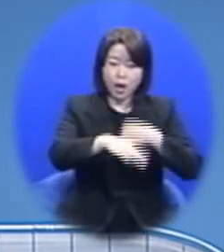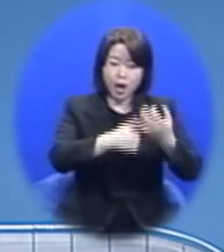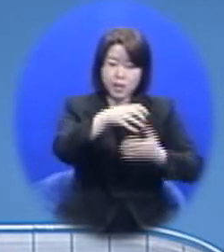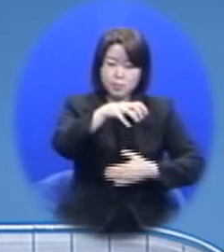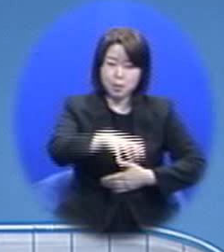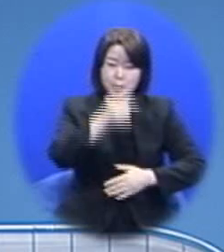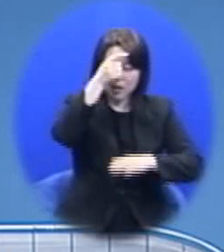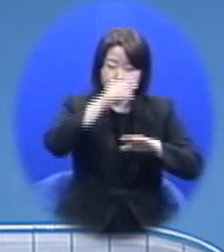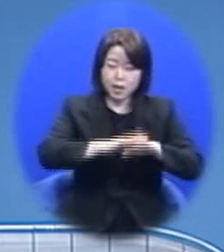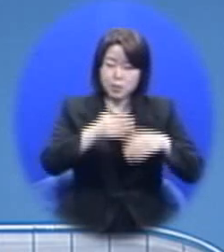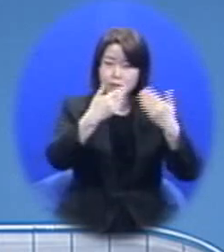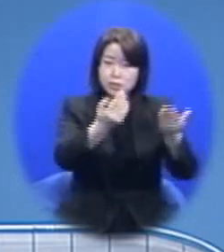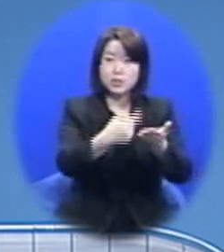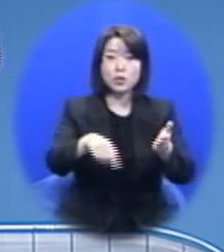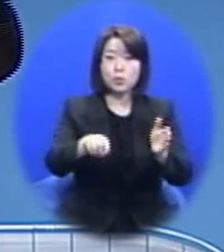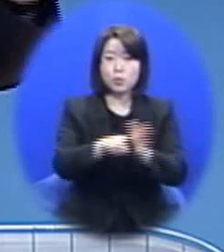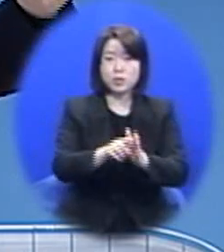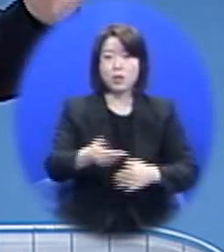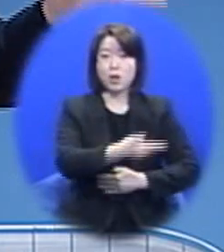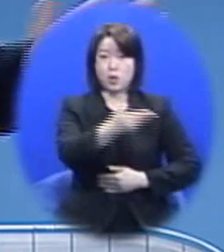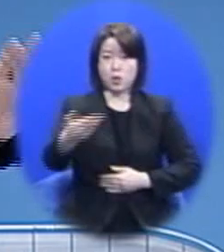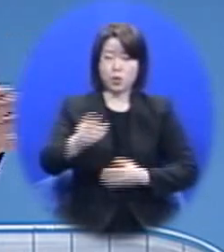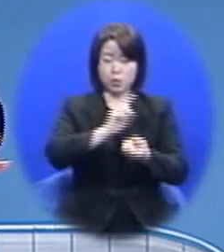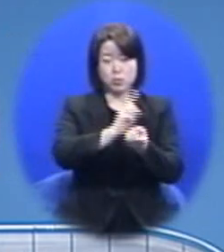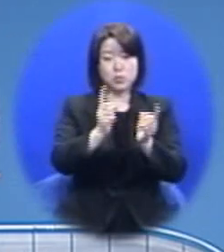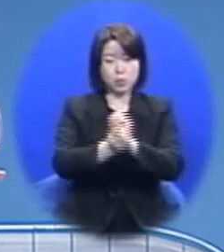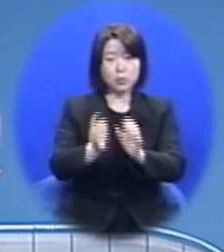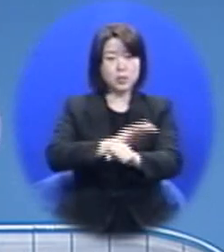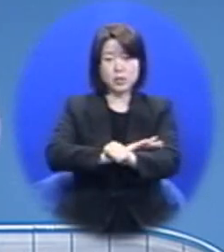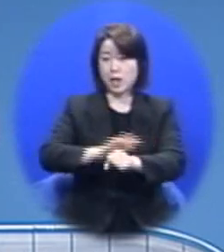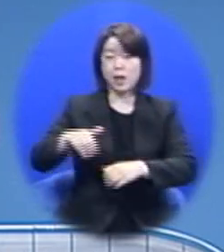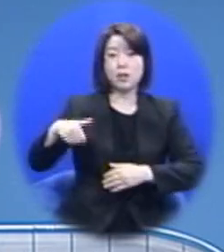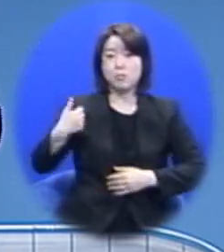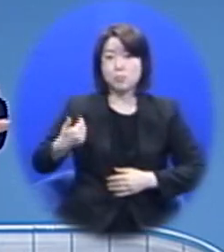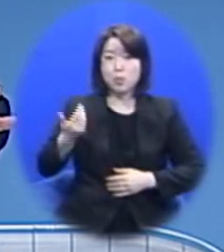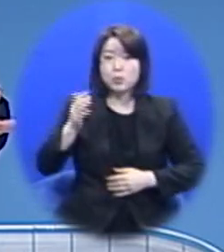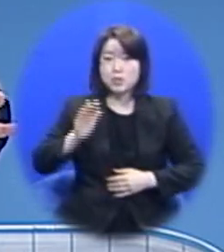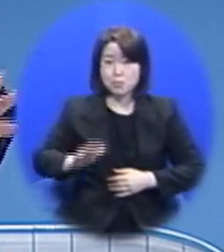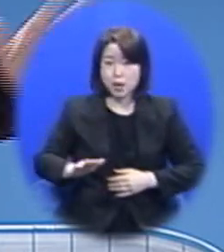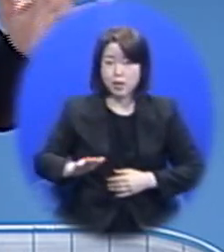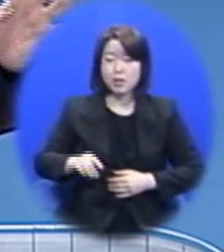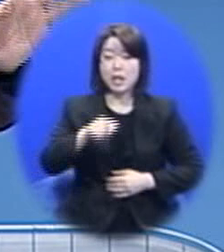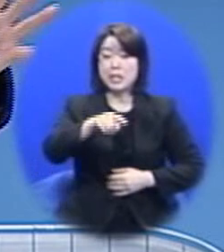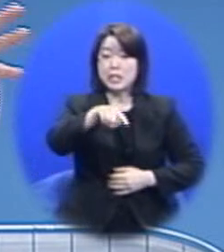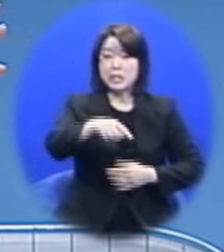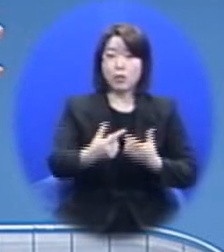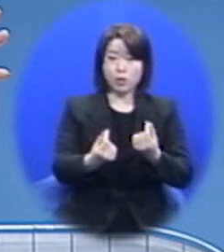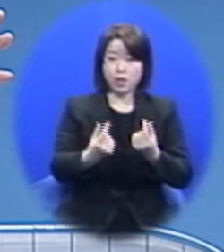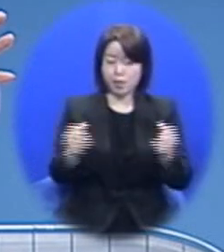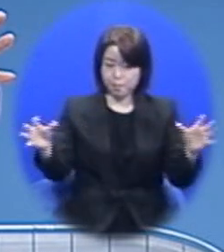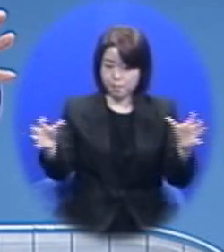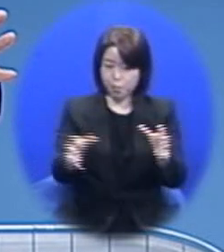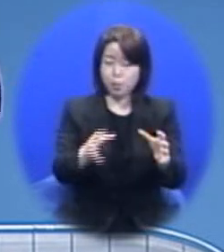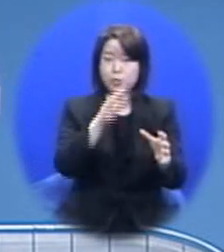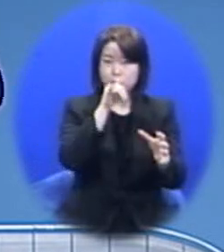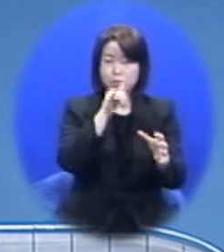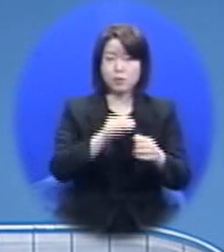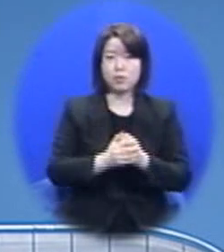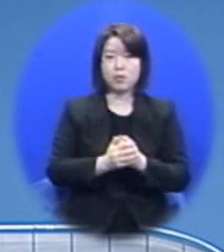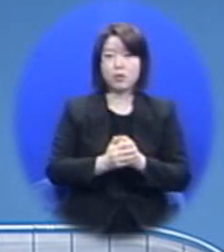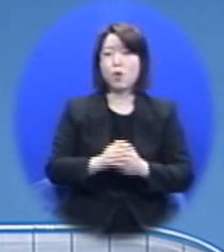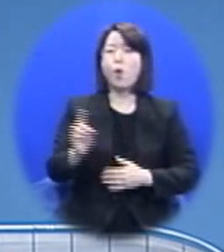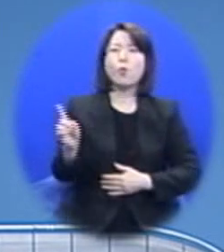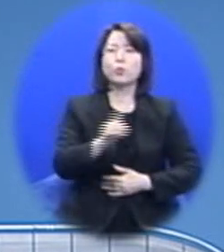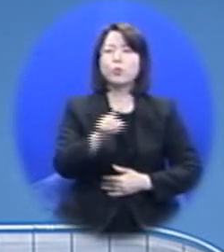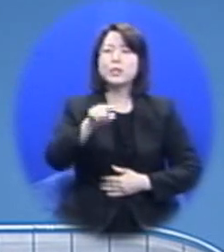예배를 드리려고 여러분 서로는 다 잘 알지 못하는 사람들이 이렇게 모였습니다. 도대체